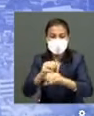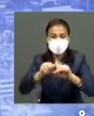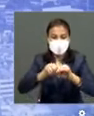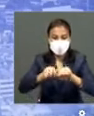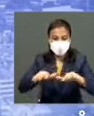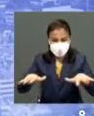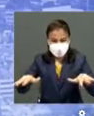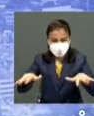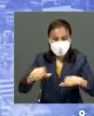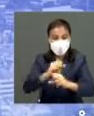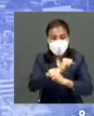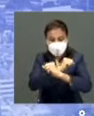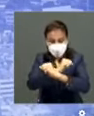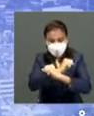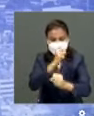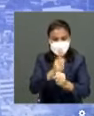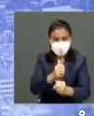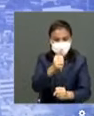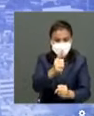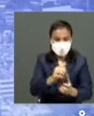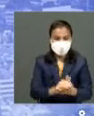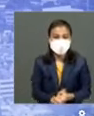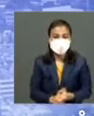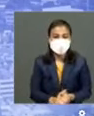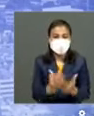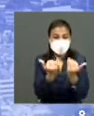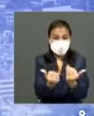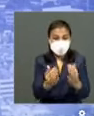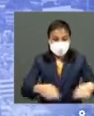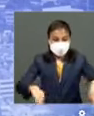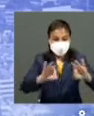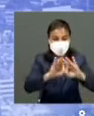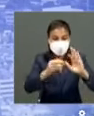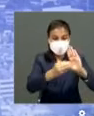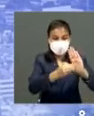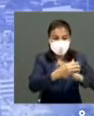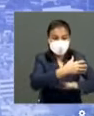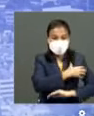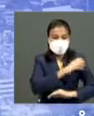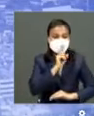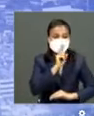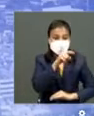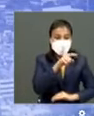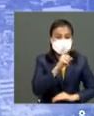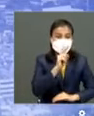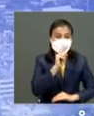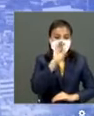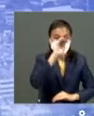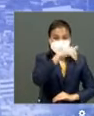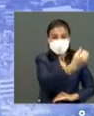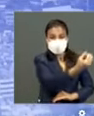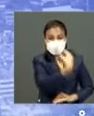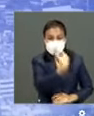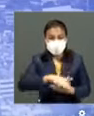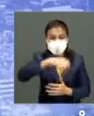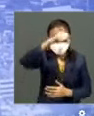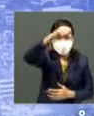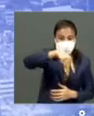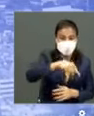บที่สามารถควบคุมได้วันนี้คลัสเตอร์สำคัญที่กทม.รายงานนะคะก็จะมีซอยเพชรบุ